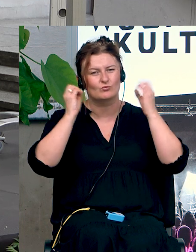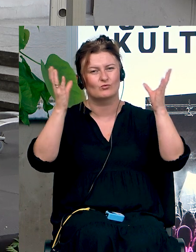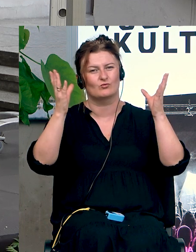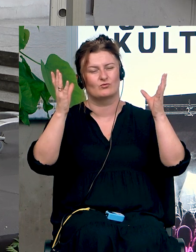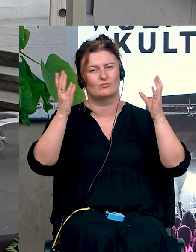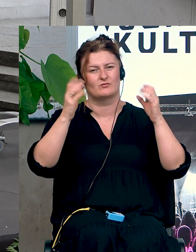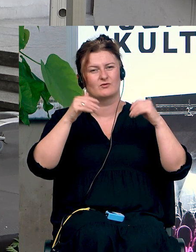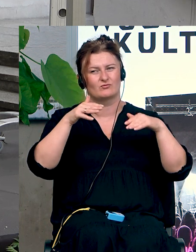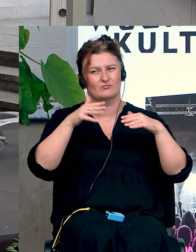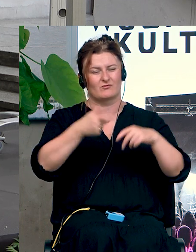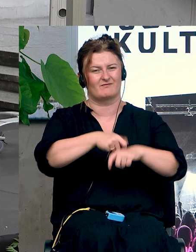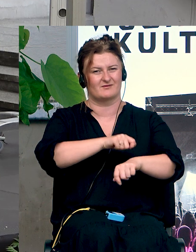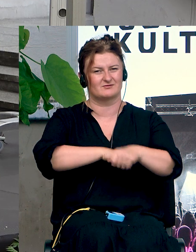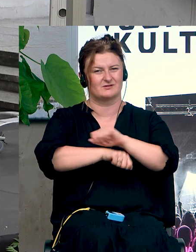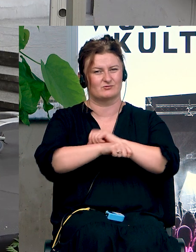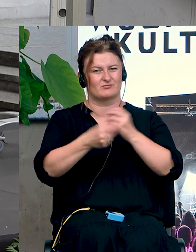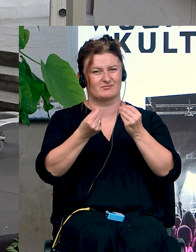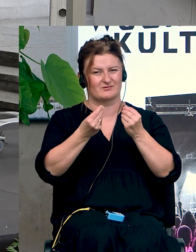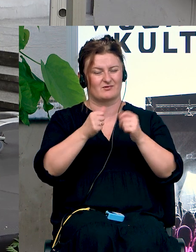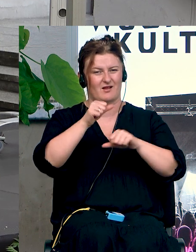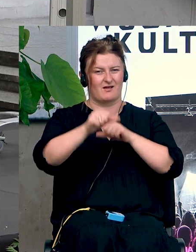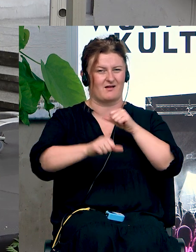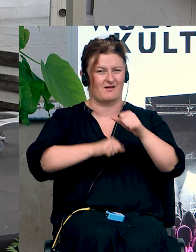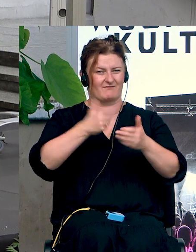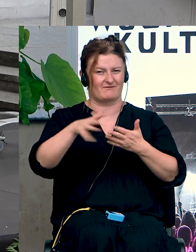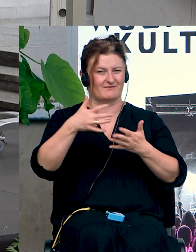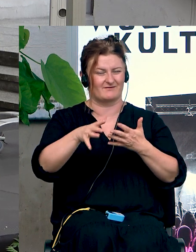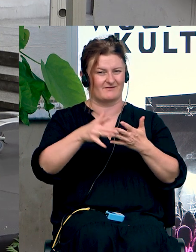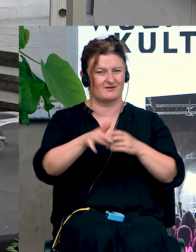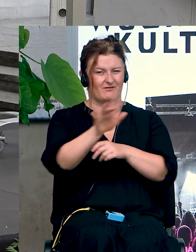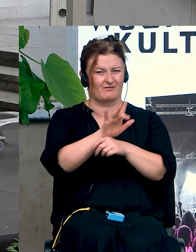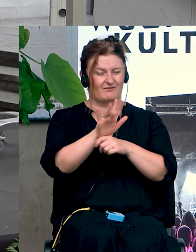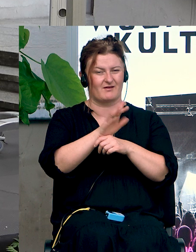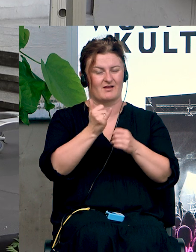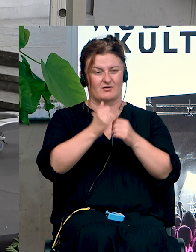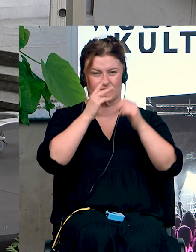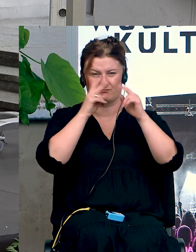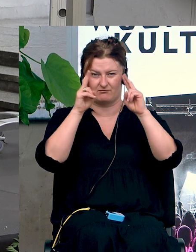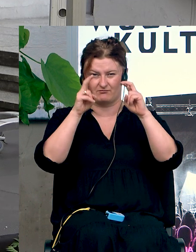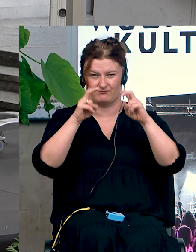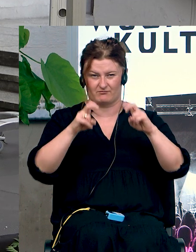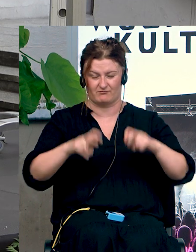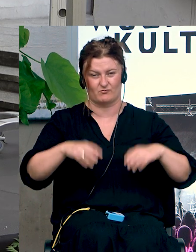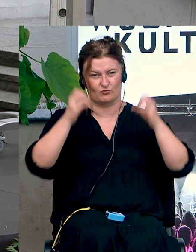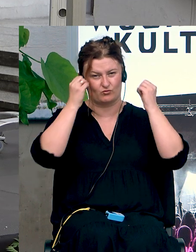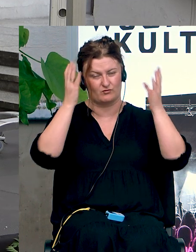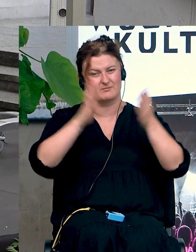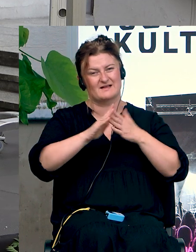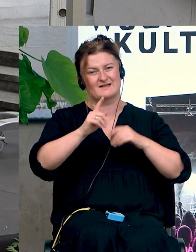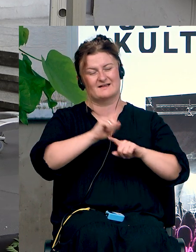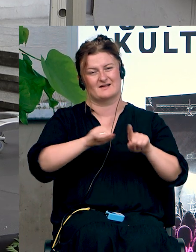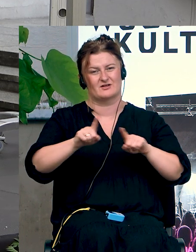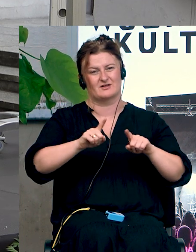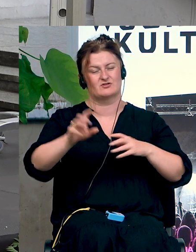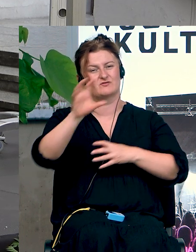грошей. Але якщо взяти її незалежно, окремо без цього, світ не так багато втратить, якщо